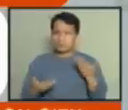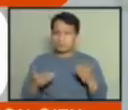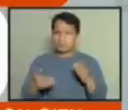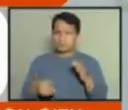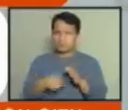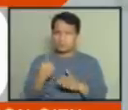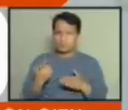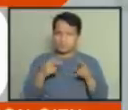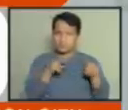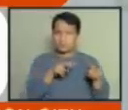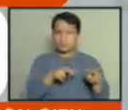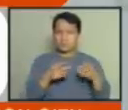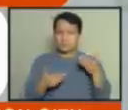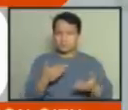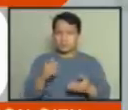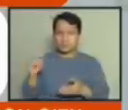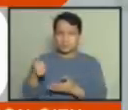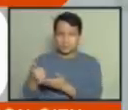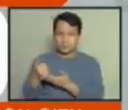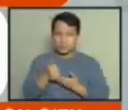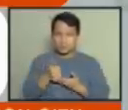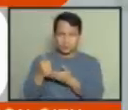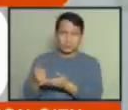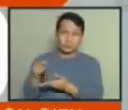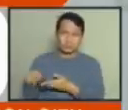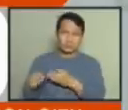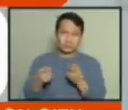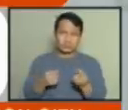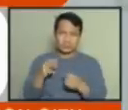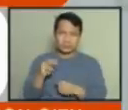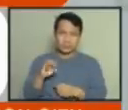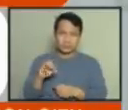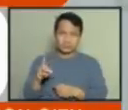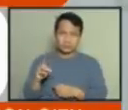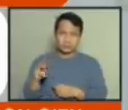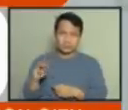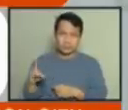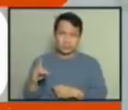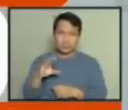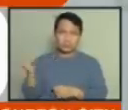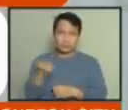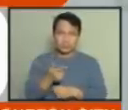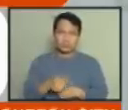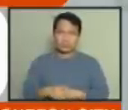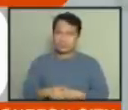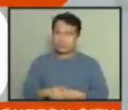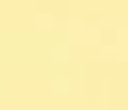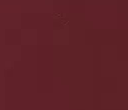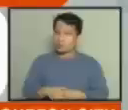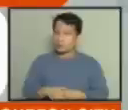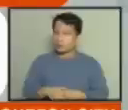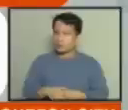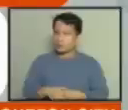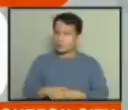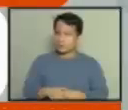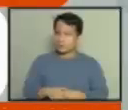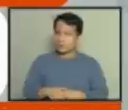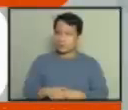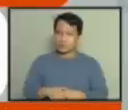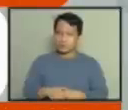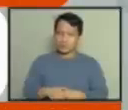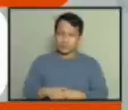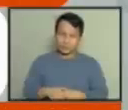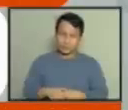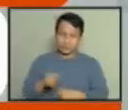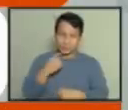something na kailangan maimbestigan siguro ninyo, sir, sa tulong po ng ating mga taga MSWD, DSWD, CSWD, and all. Yes, sir, sir. Ma'am Rebecca? Apo,